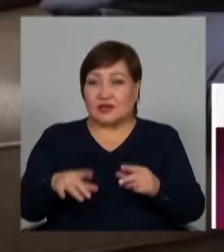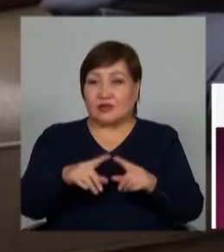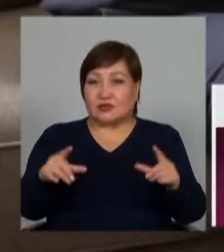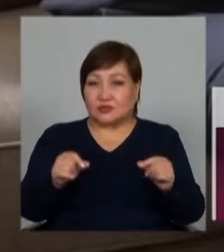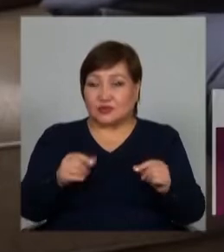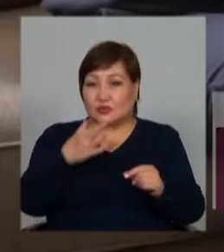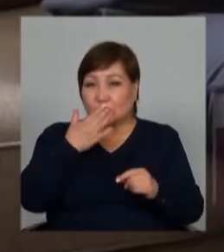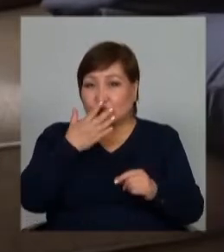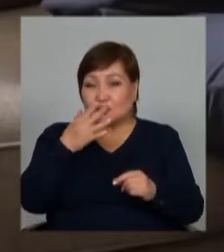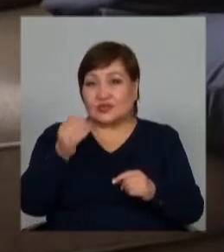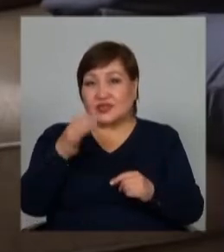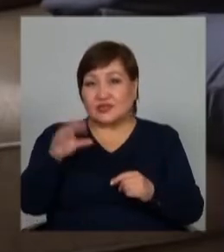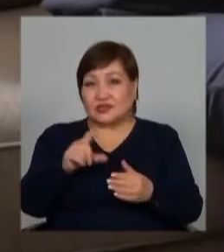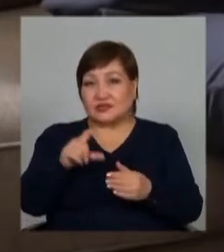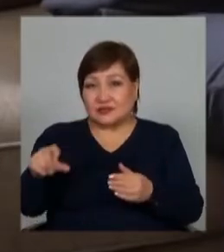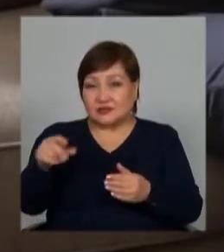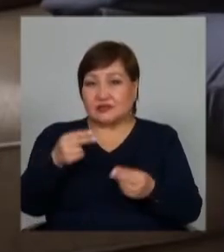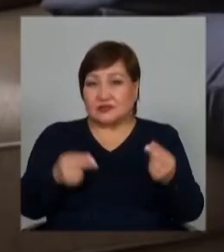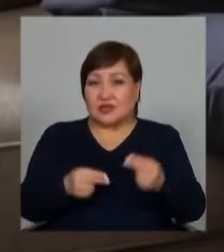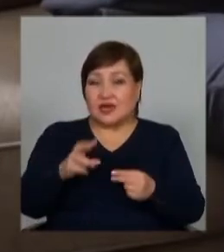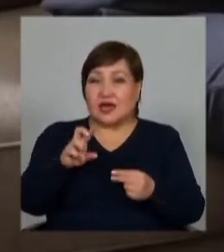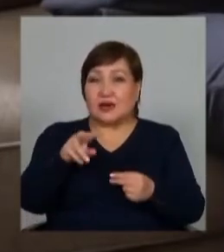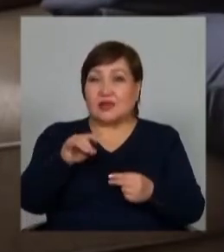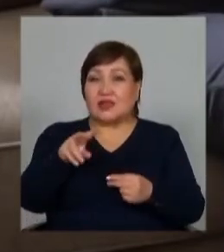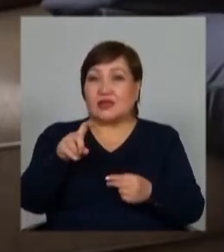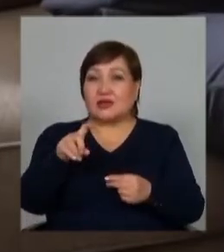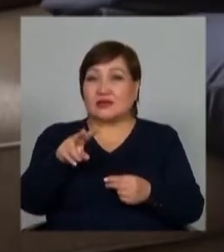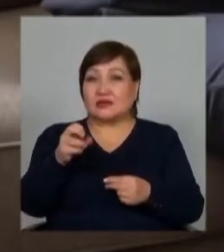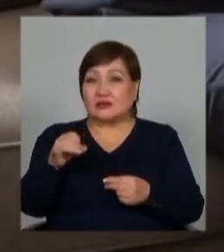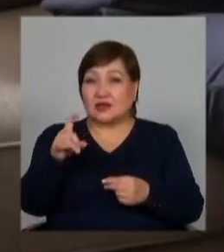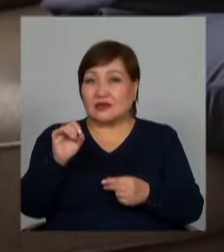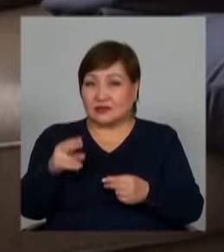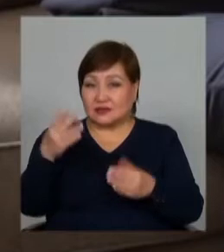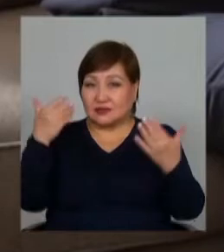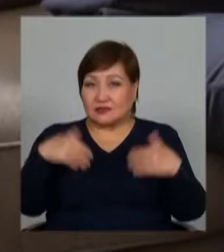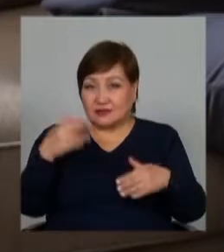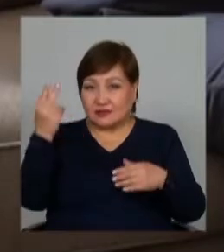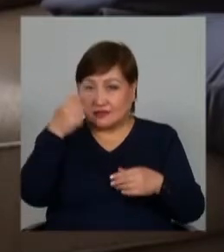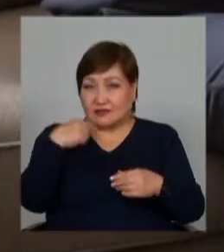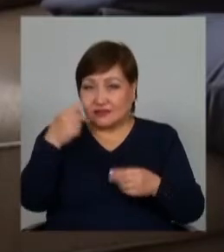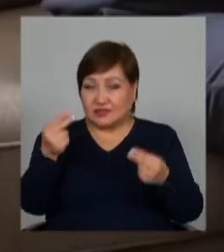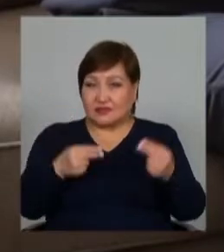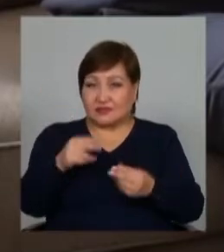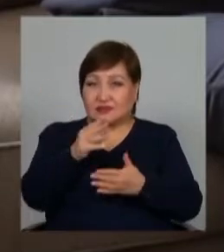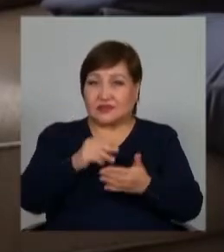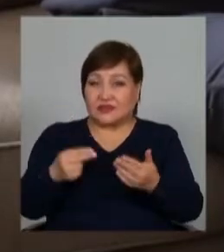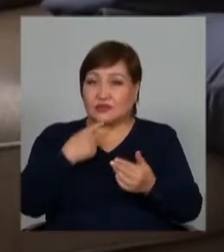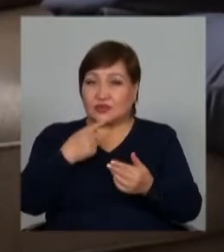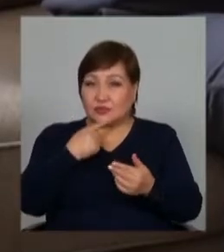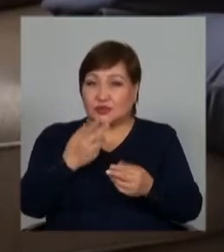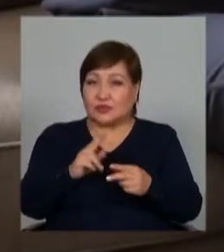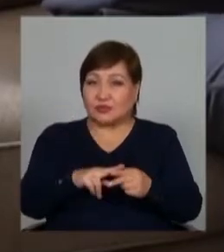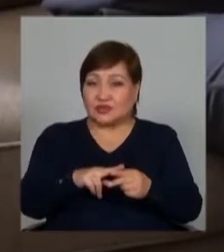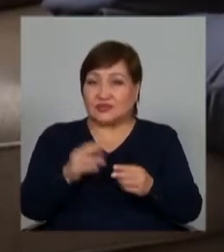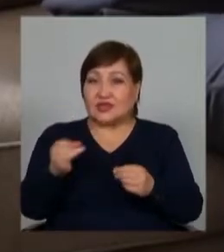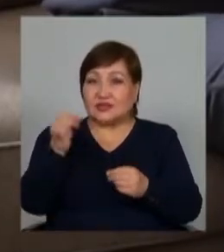таңдадық. Әбілқайыр ханның бейнесін салуда қиналдық. Себебі тарихи кітаптарда оның кескіндемесі болмады, ізденуді талап етті. Бірақ мойынға